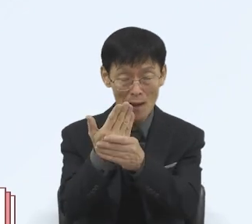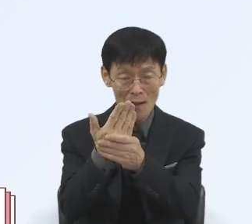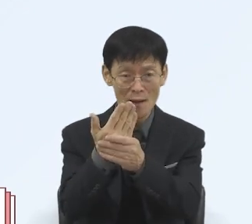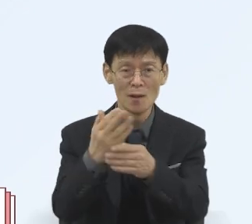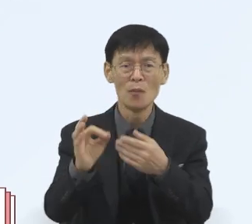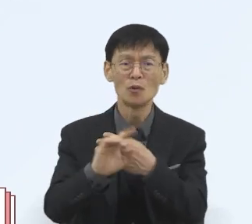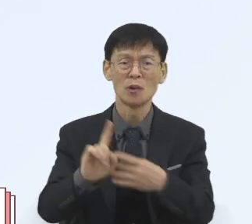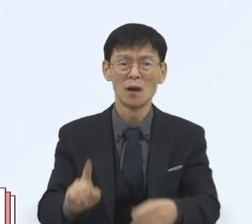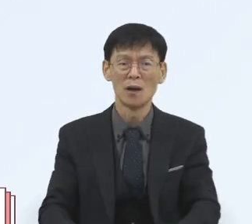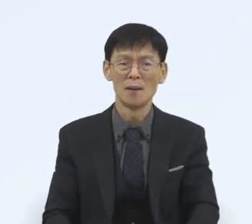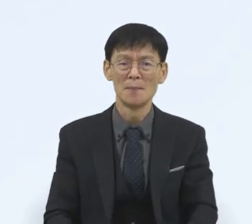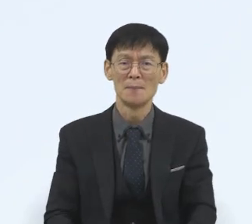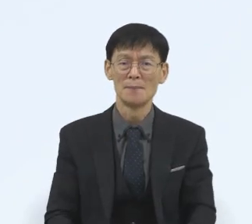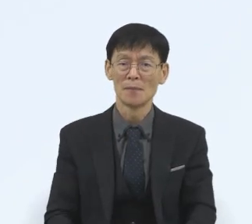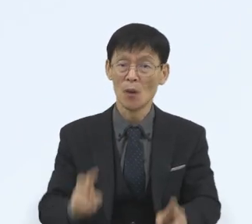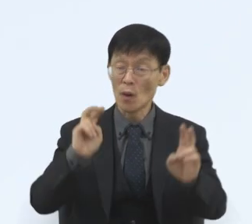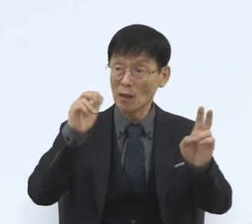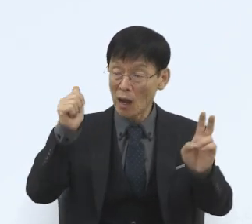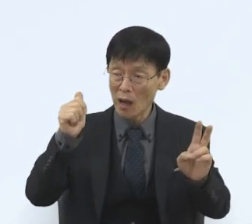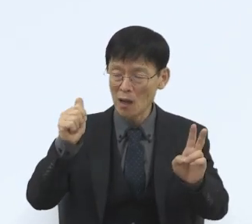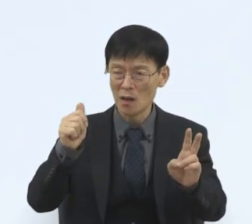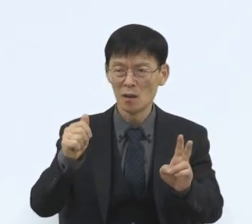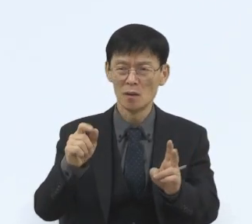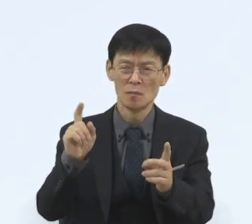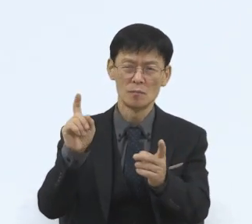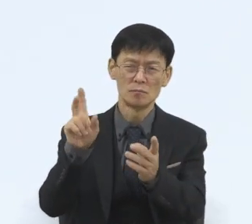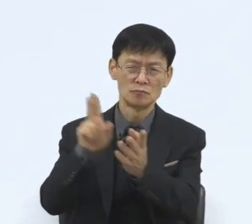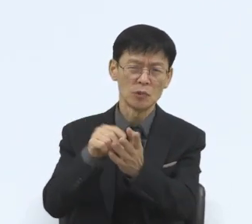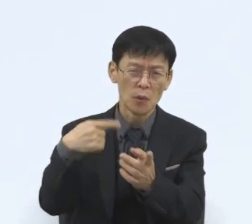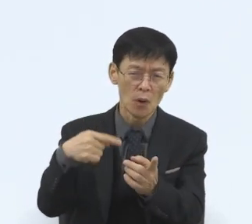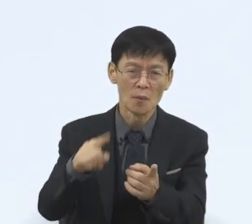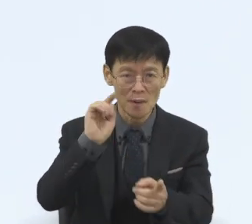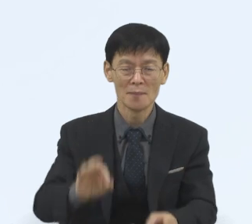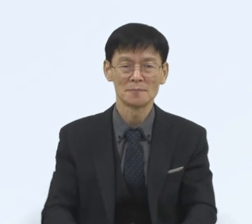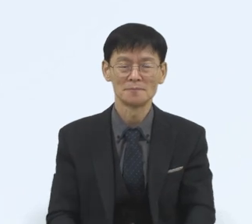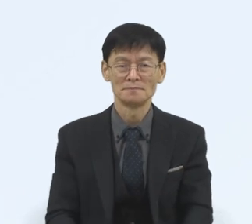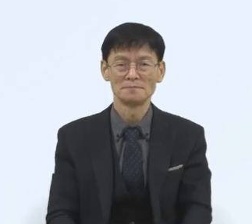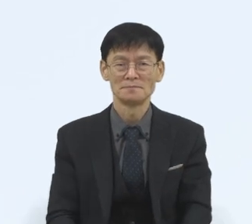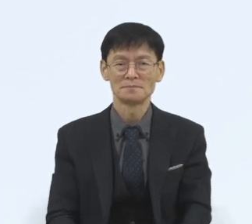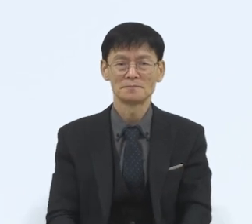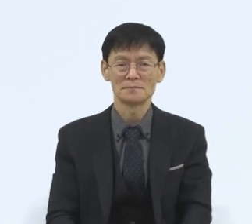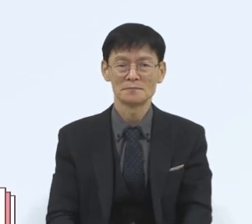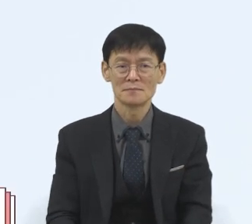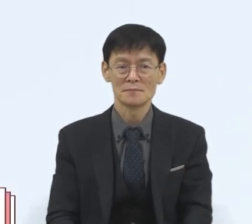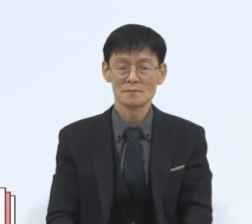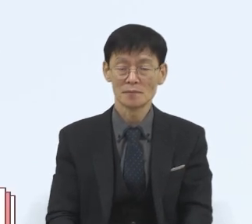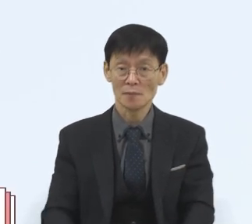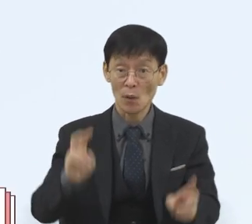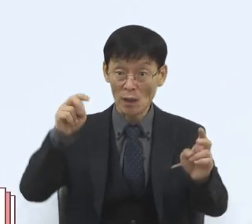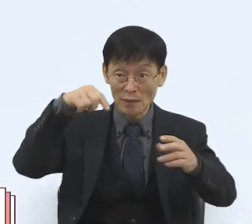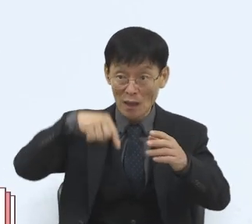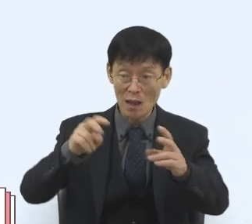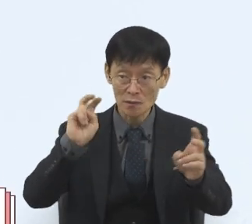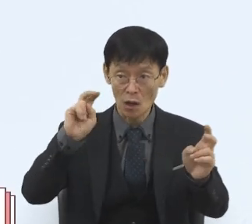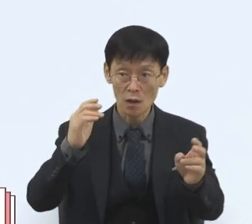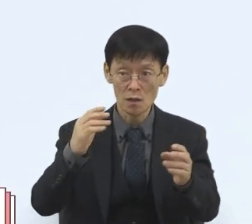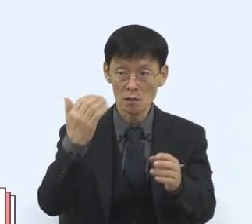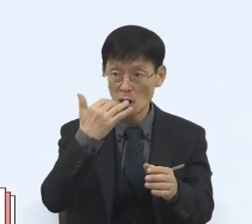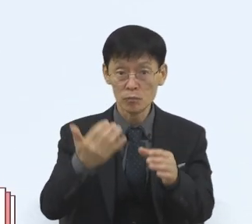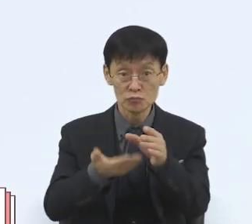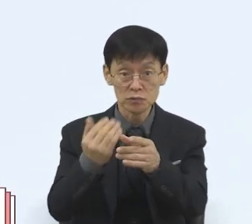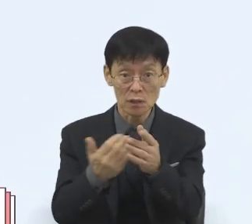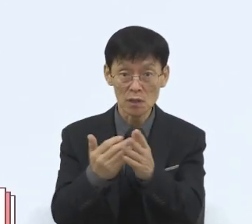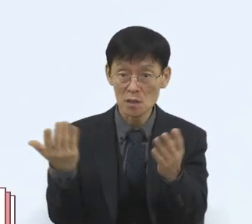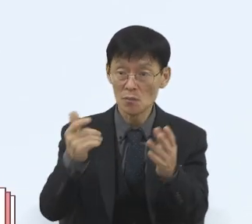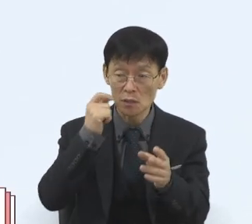문제가 발생되면 사업주가 겪을 수 있는 문제는 어떤 것들이 있을까요? 직장 내 성희롱